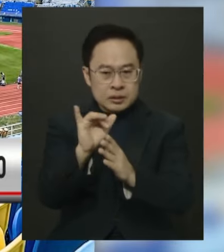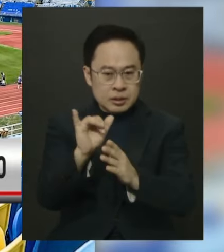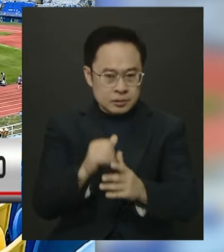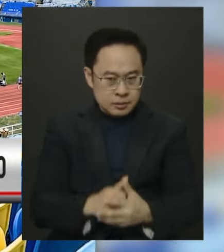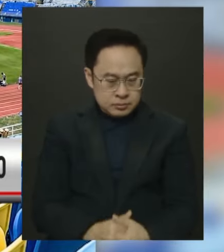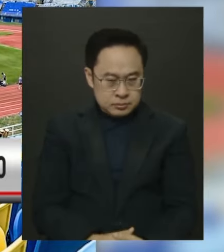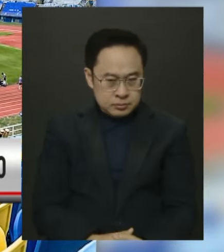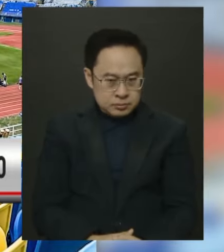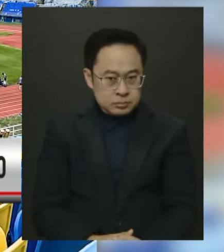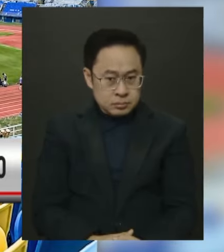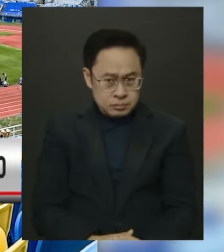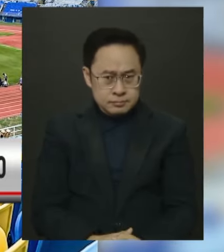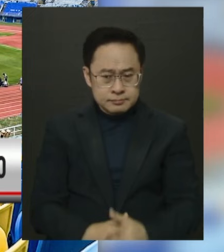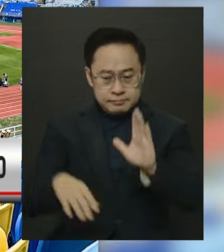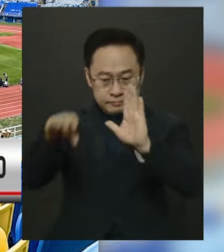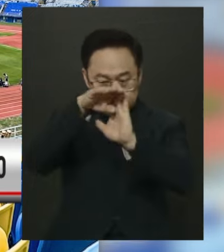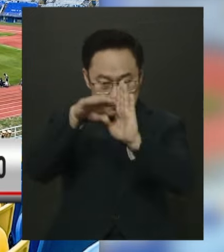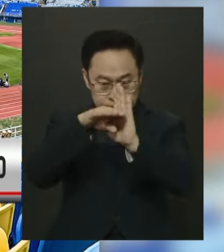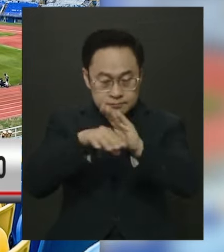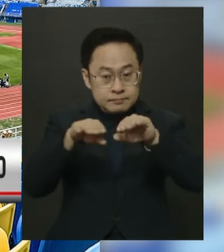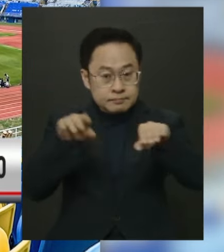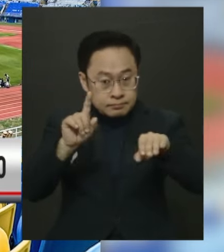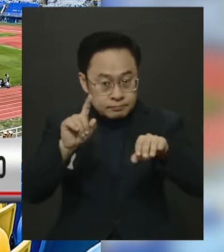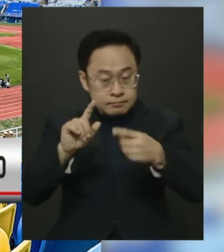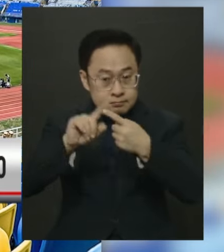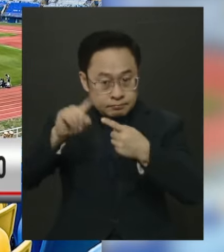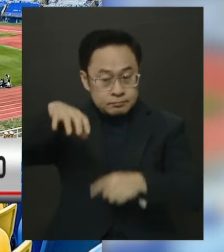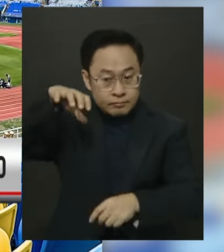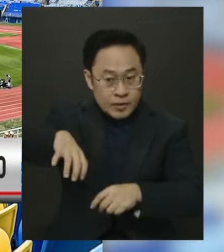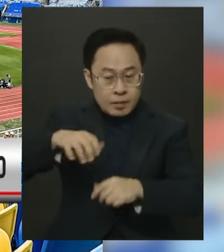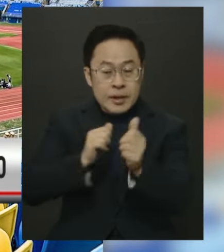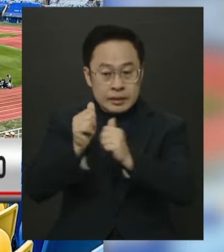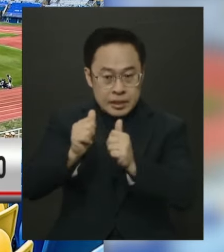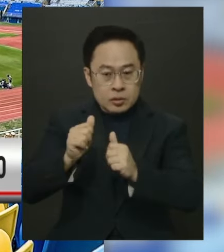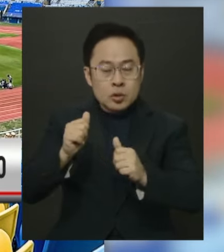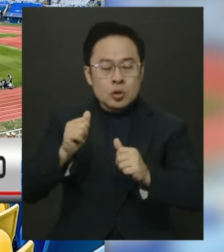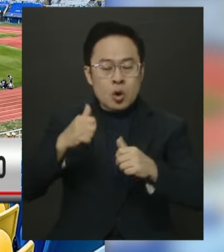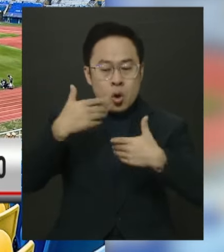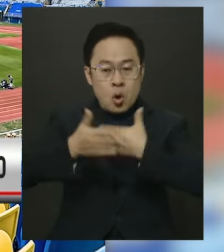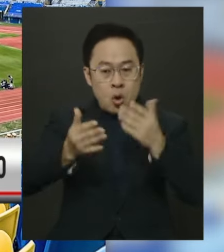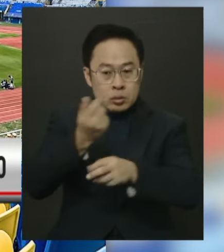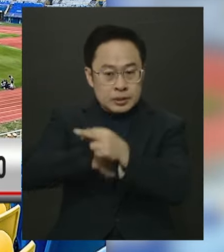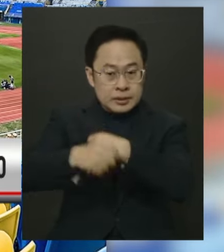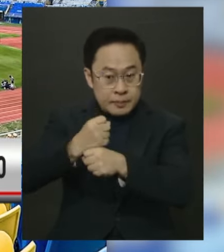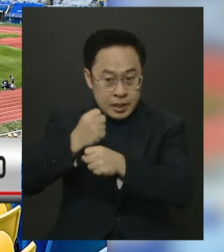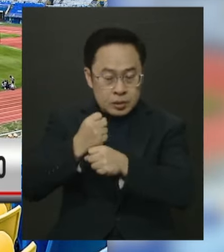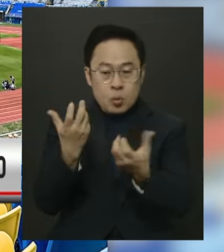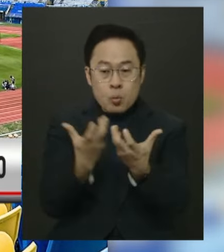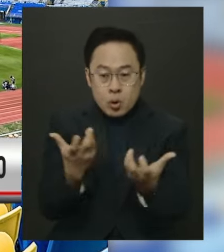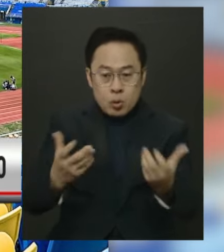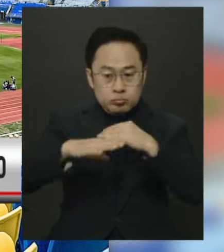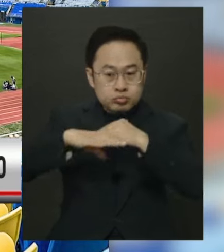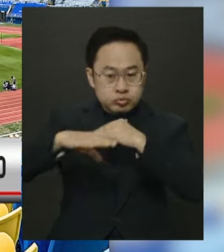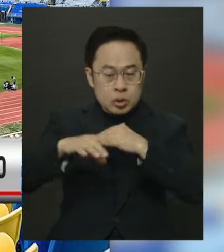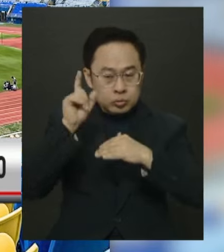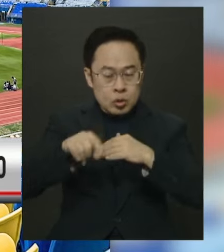สำหรับหลักเกณฑ์ในการเป็นเจ้าภาพประกอบด้วยสนามแข่งขันห้องปฏิบัติการและสิ่งอำนวยความสะดวกเป็นไป